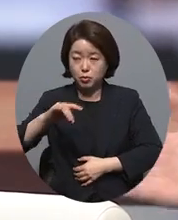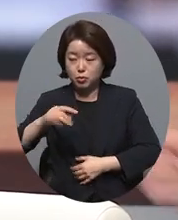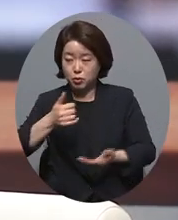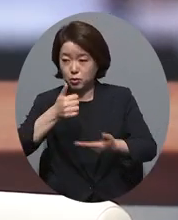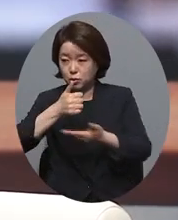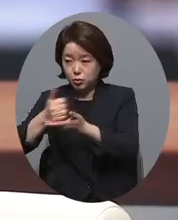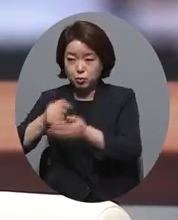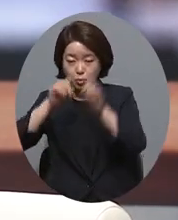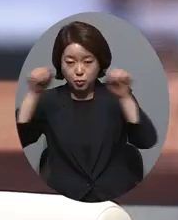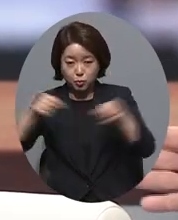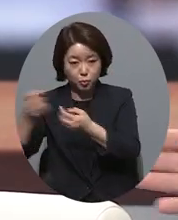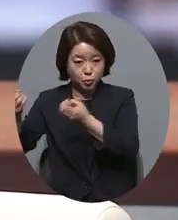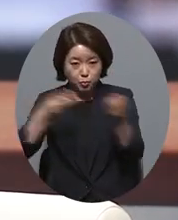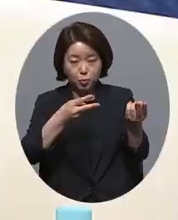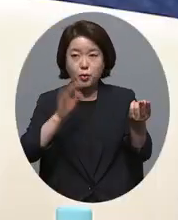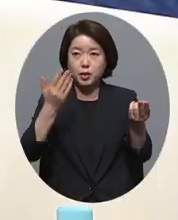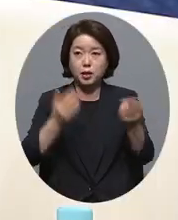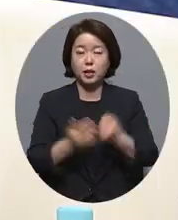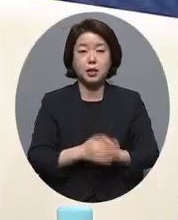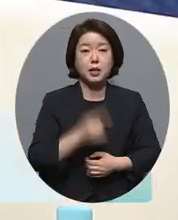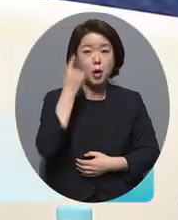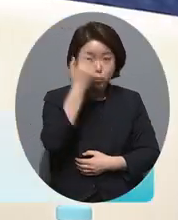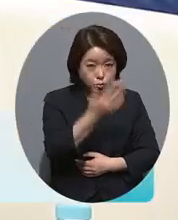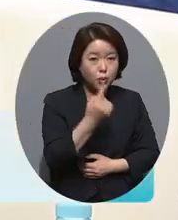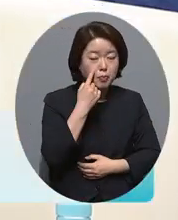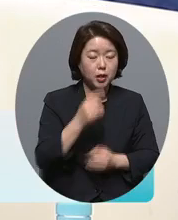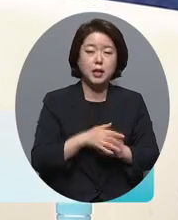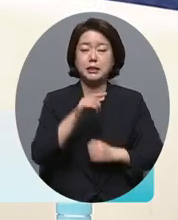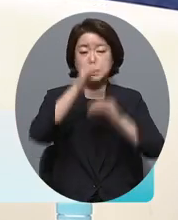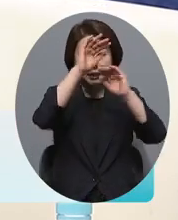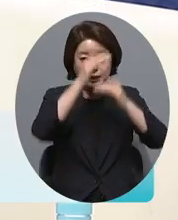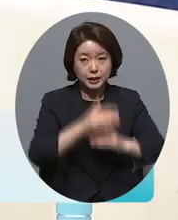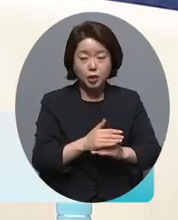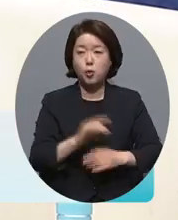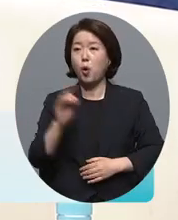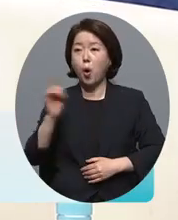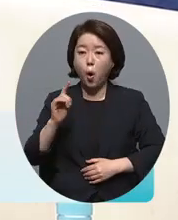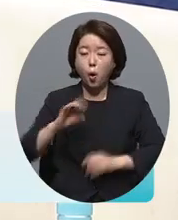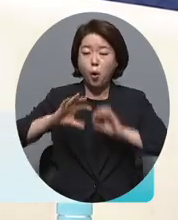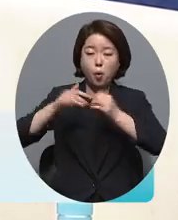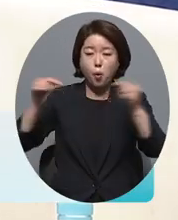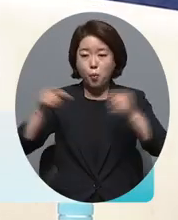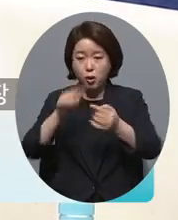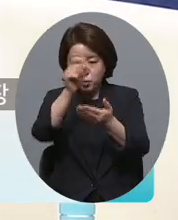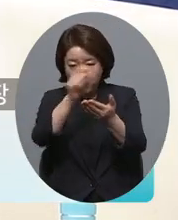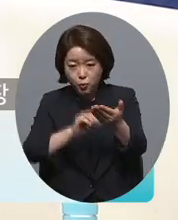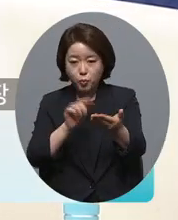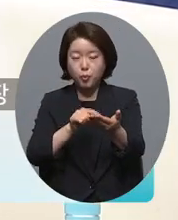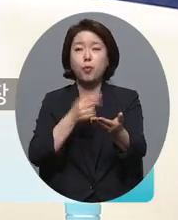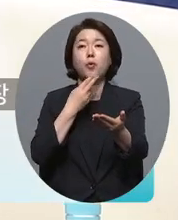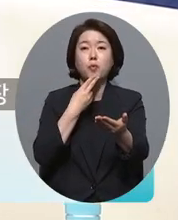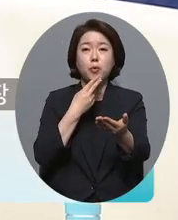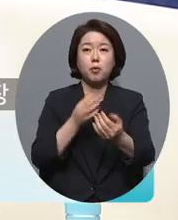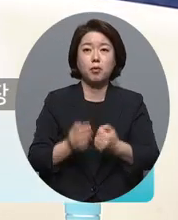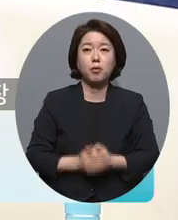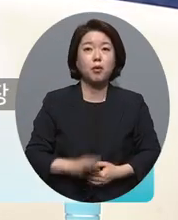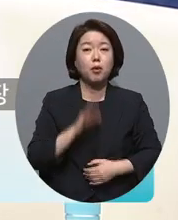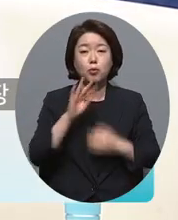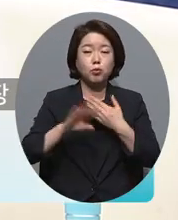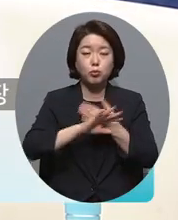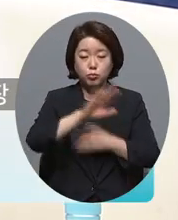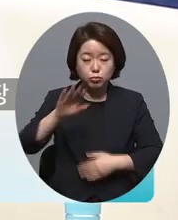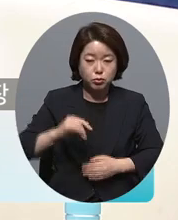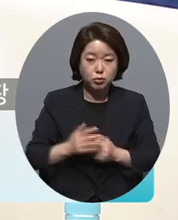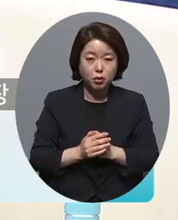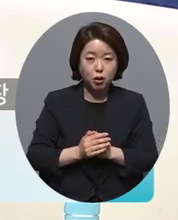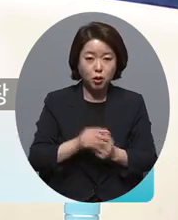지금 말씀하신 거는 이제 취재를 했다는 거고 저런 취재 내용은 어떤 외교 기록에도 나오지 않아요 그렇죠 그러면 우리가 나오지